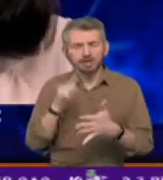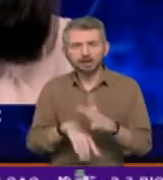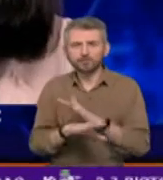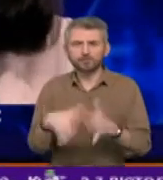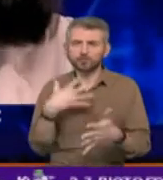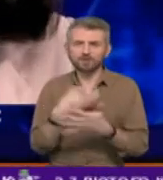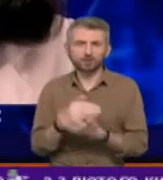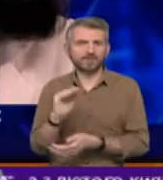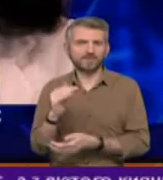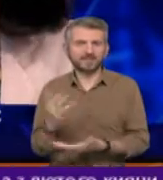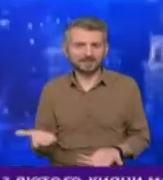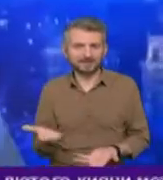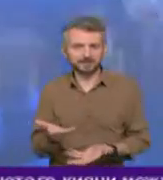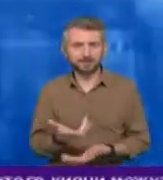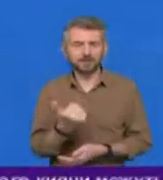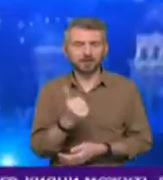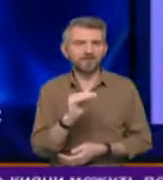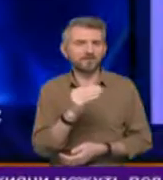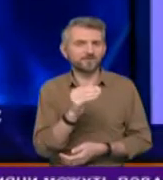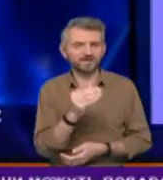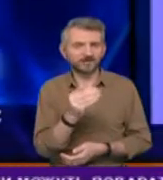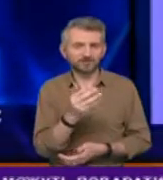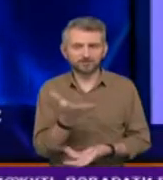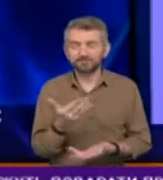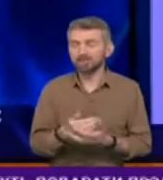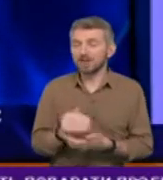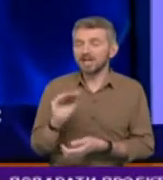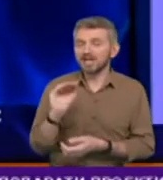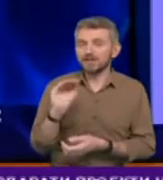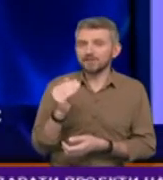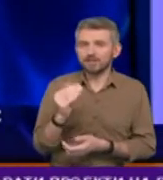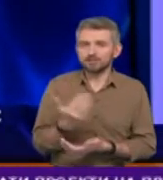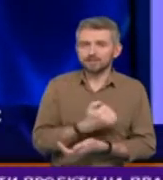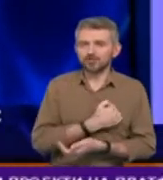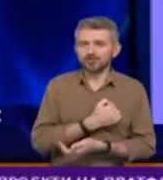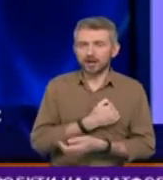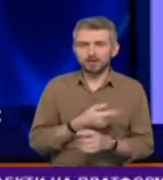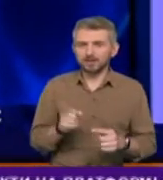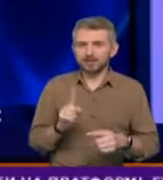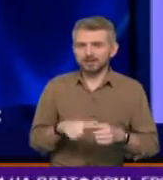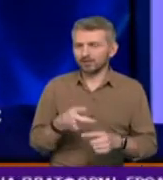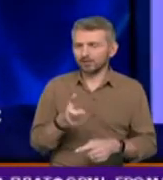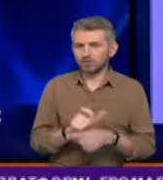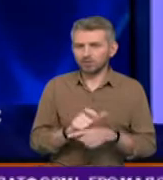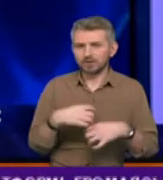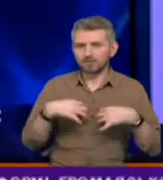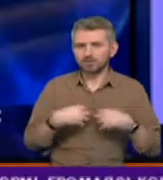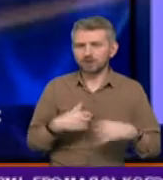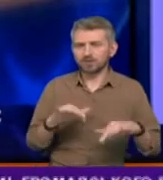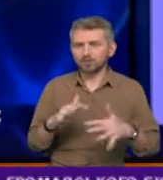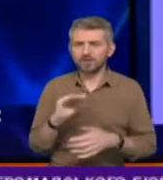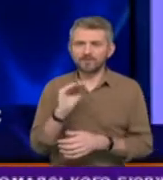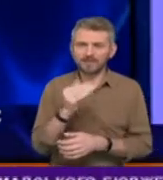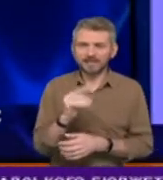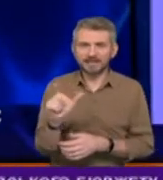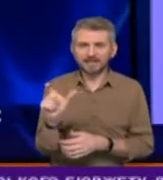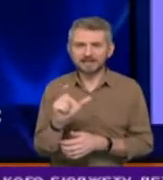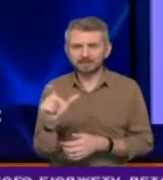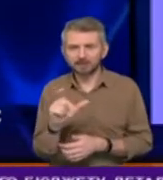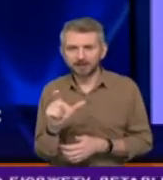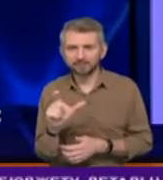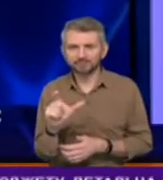від національності хоче і живе в Україні, на мінімальному рівні українську треба однозначно знати. Ну, і це ну,